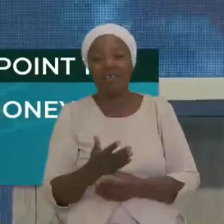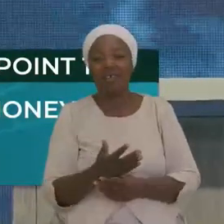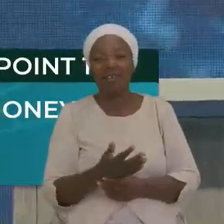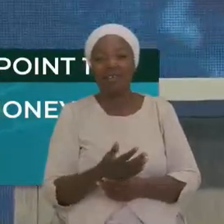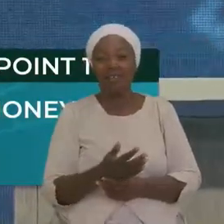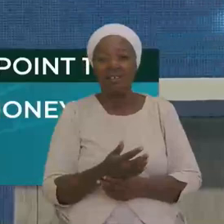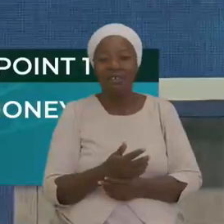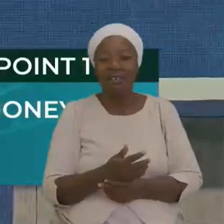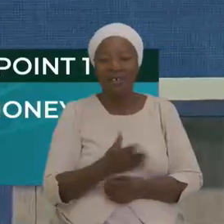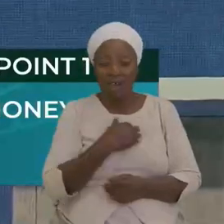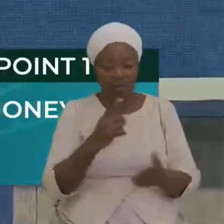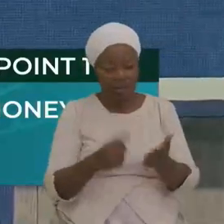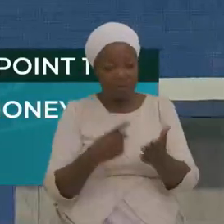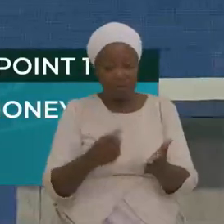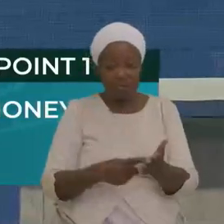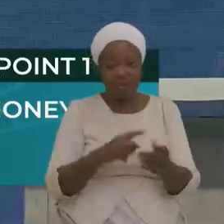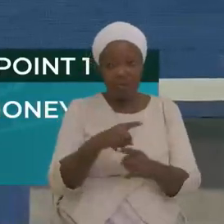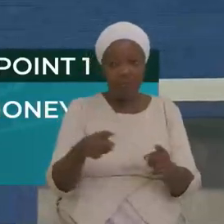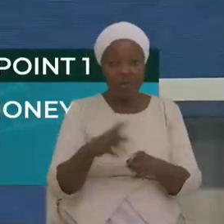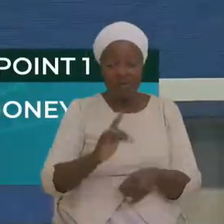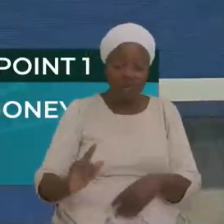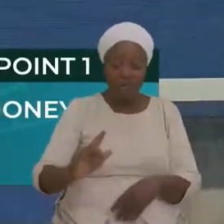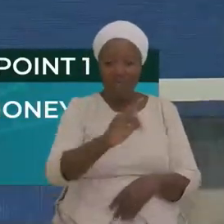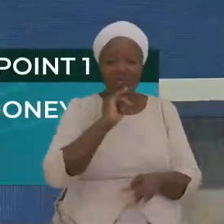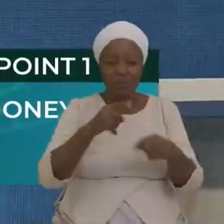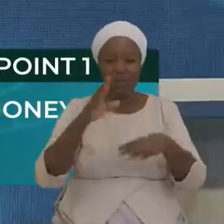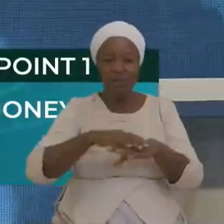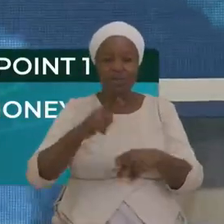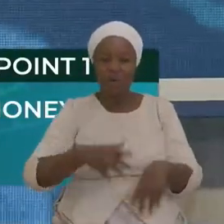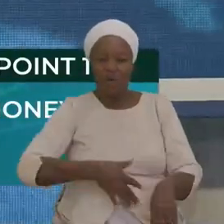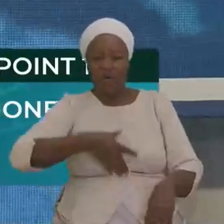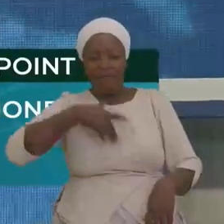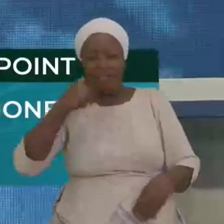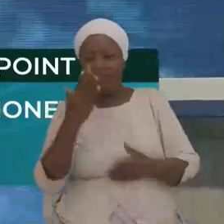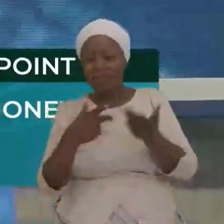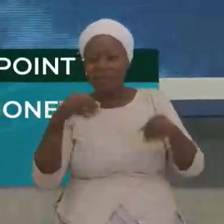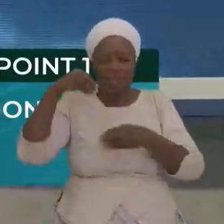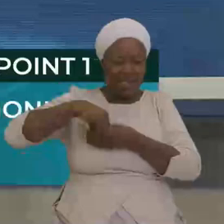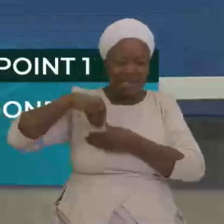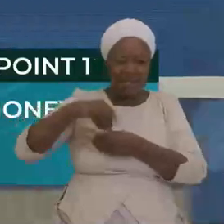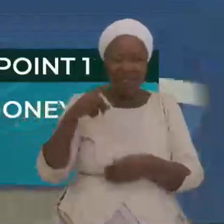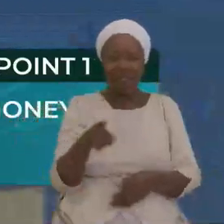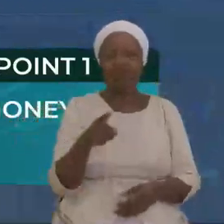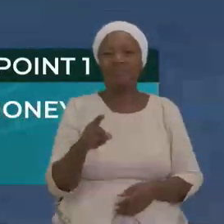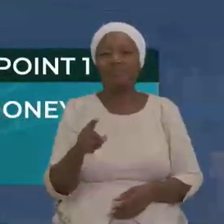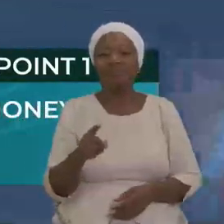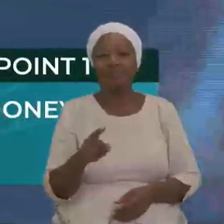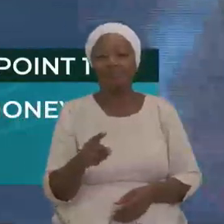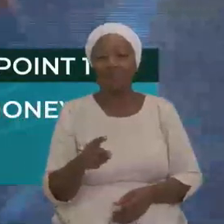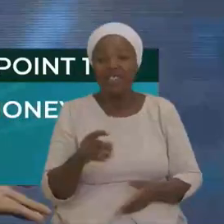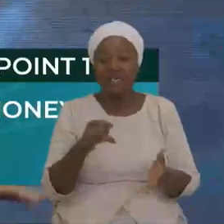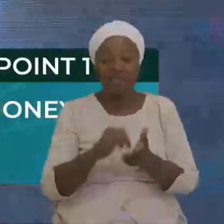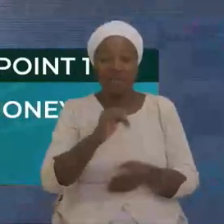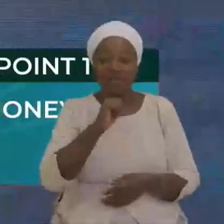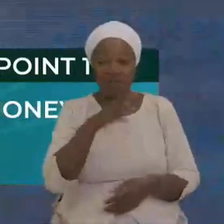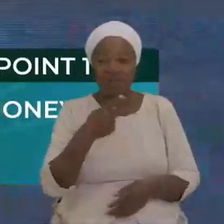destination. Et parfois, quand l'avion veut prendre montée, tu as des sensations dans ton corps.